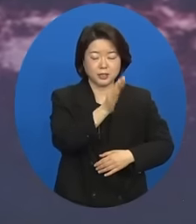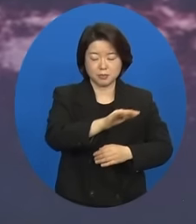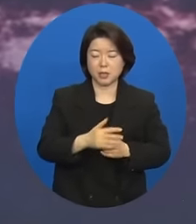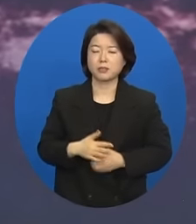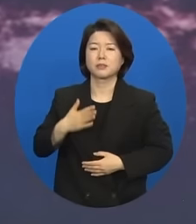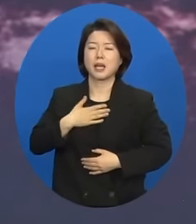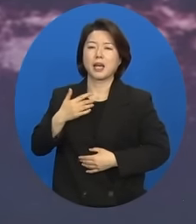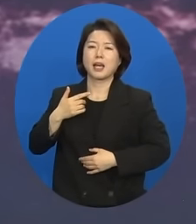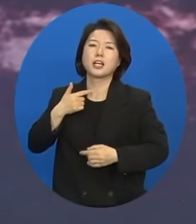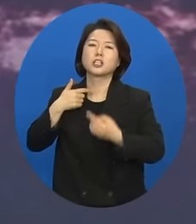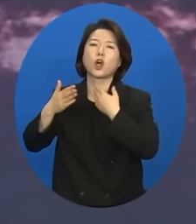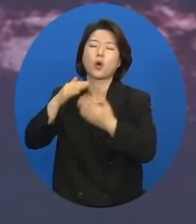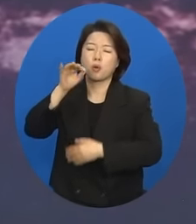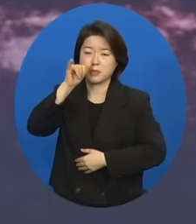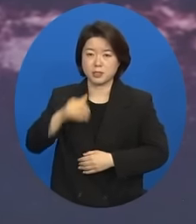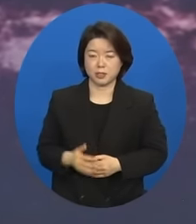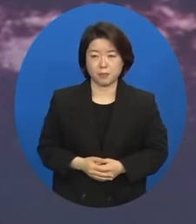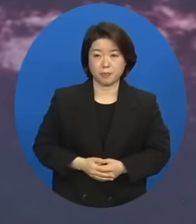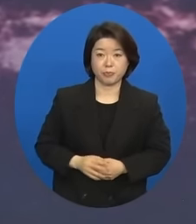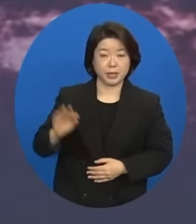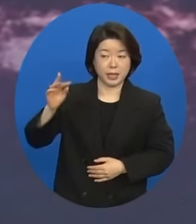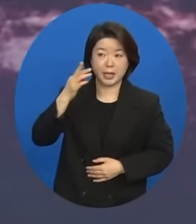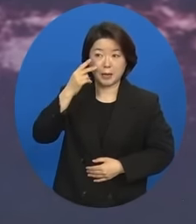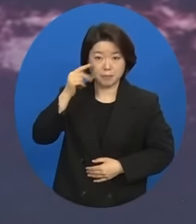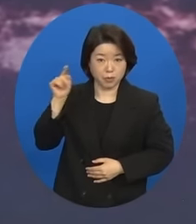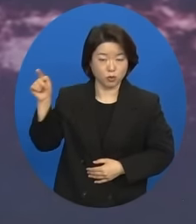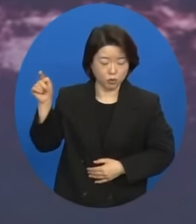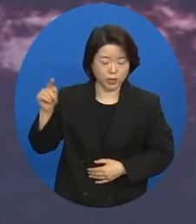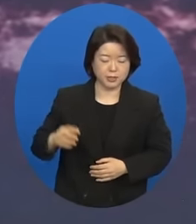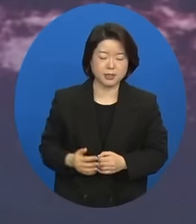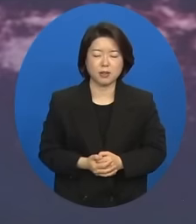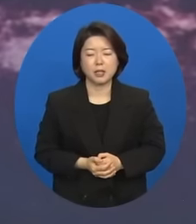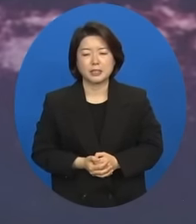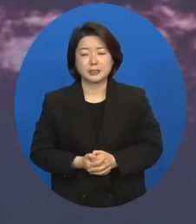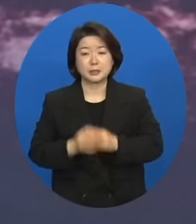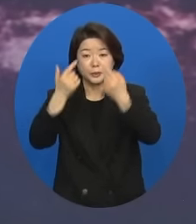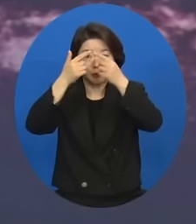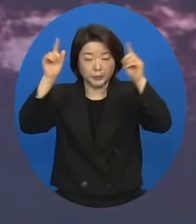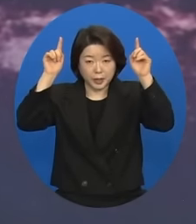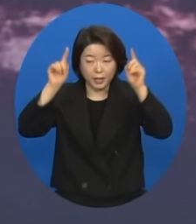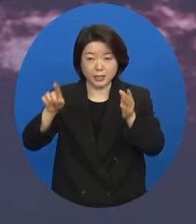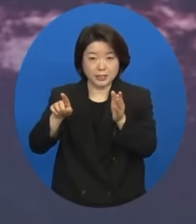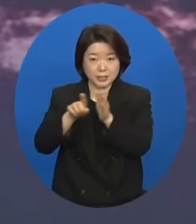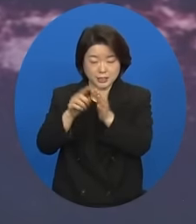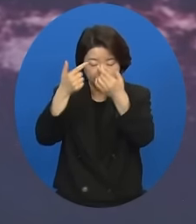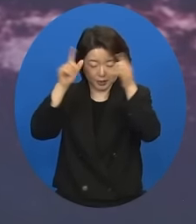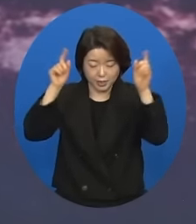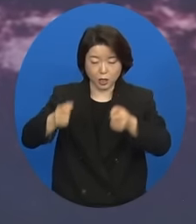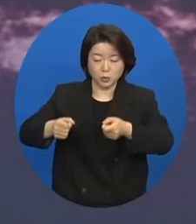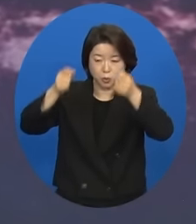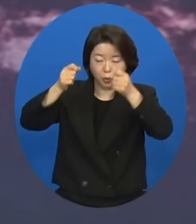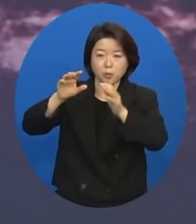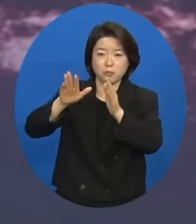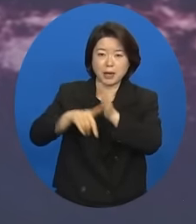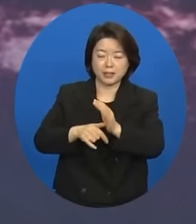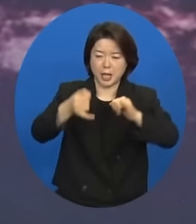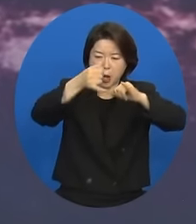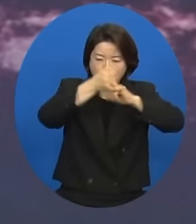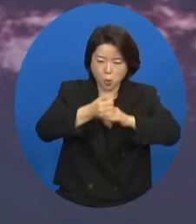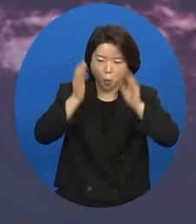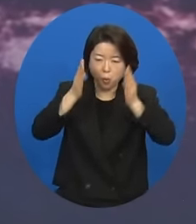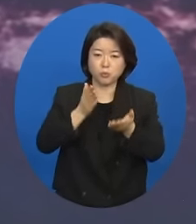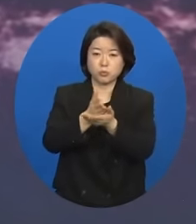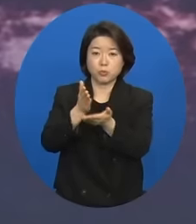제가 이제 미국에서 세인트폴 신학교를 졸업할 때에 필수 과정이 있었어요 옵션이 세 가지가 있었습니다